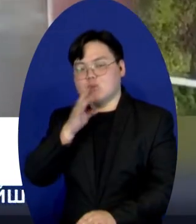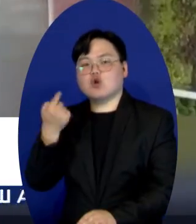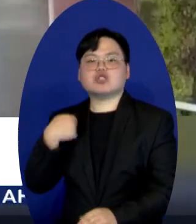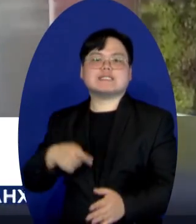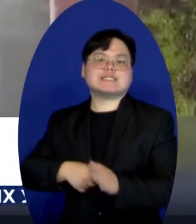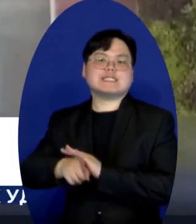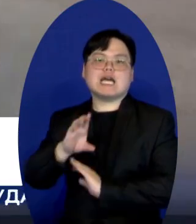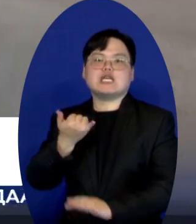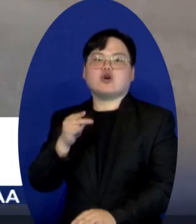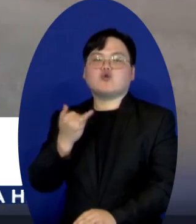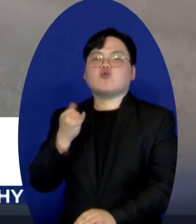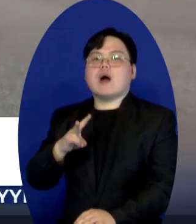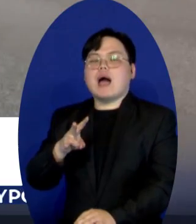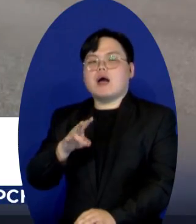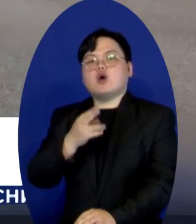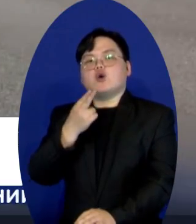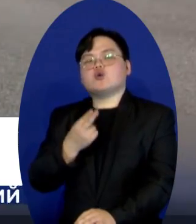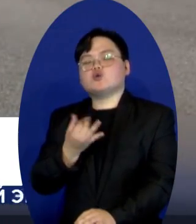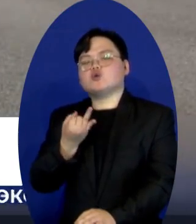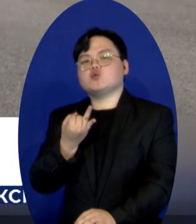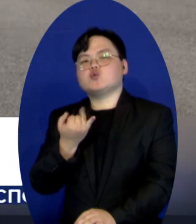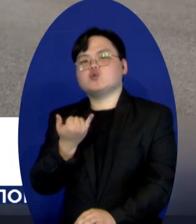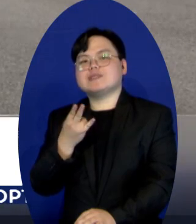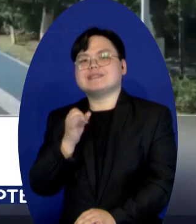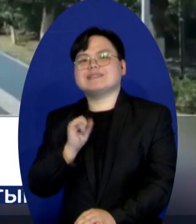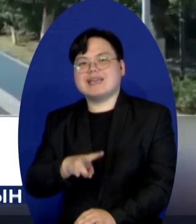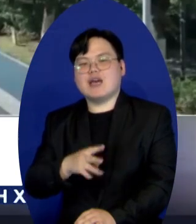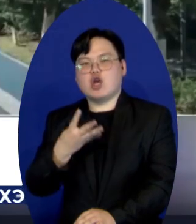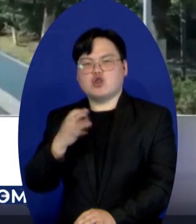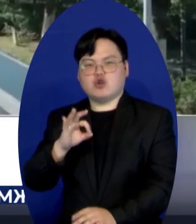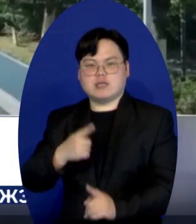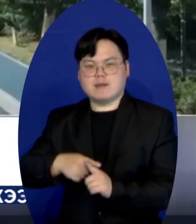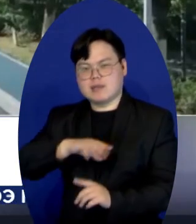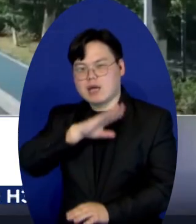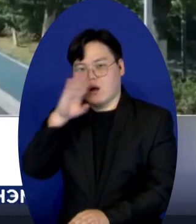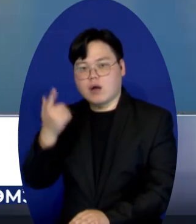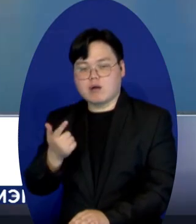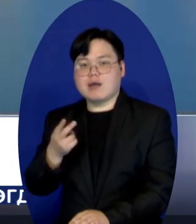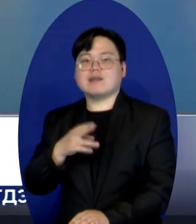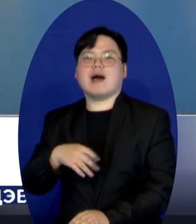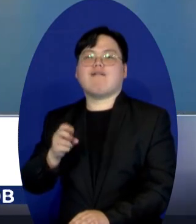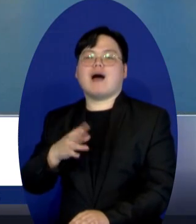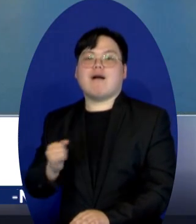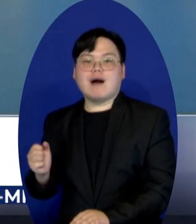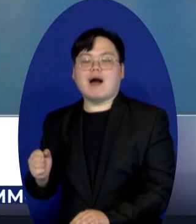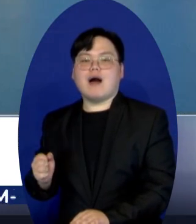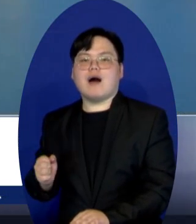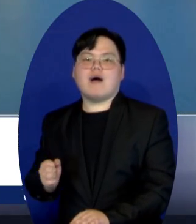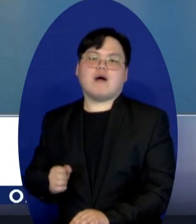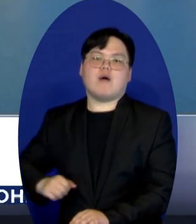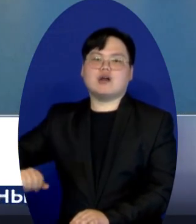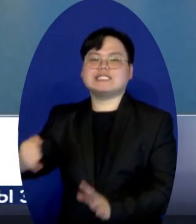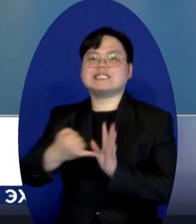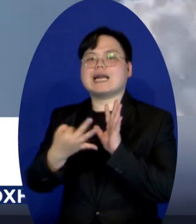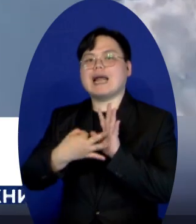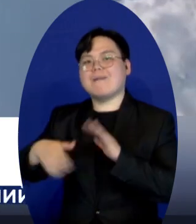Өчигдөр ихэд Сичуан мужид мөн Чунцин хотод Цельсийн 40 хэмээс давж халсан байна. Даваа гарагт 68 газарт агарын температурын үзүүлэлт дээд